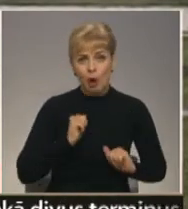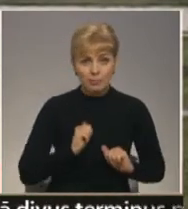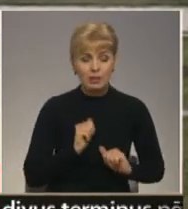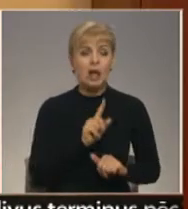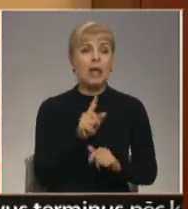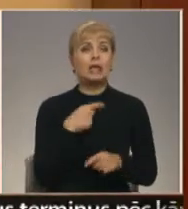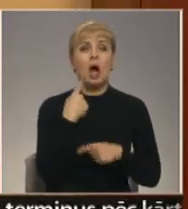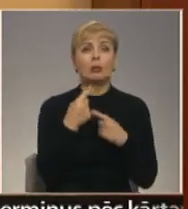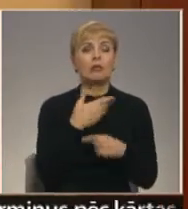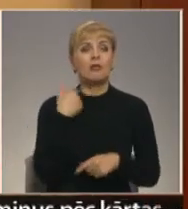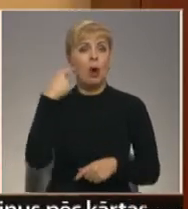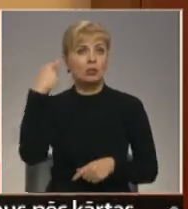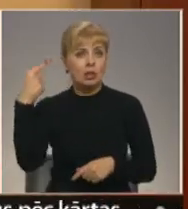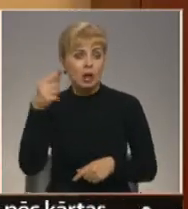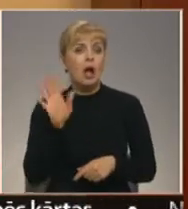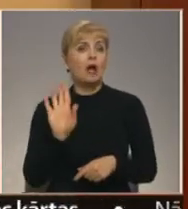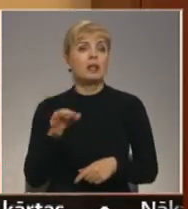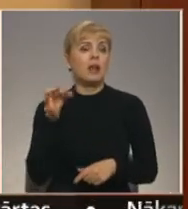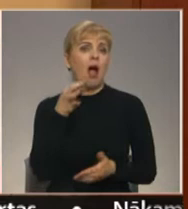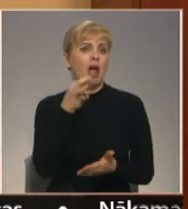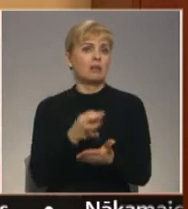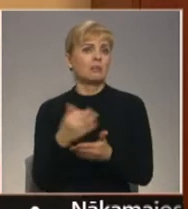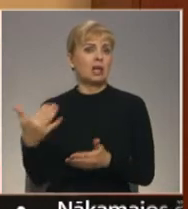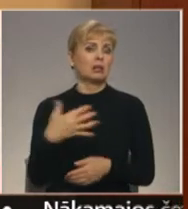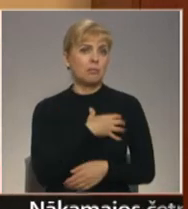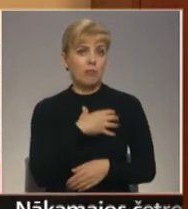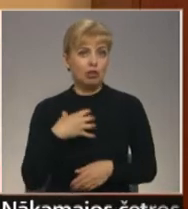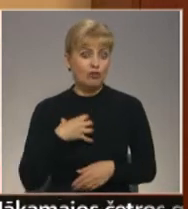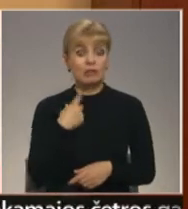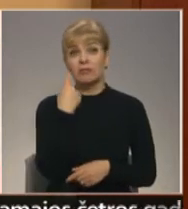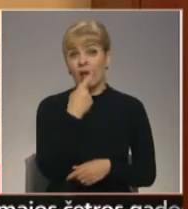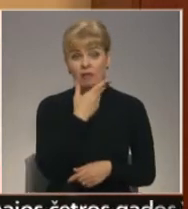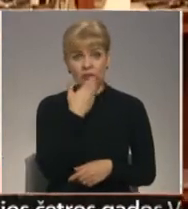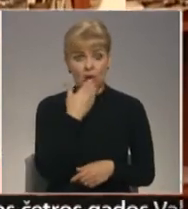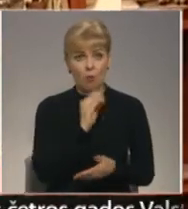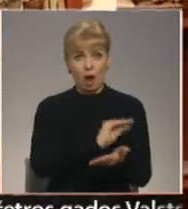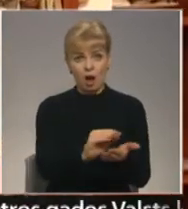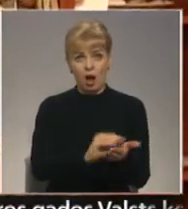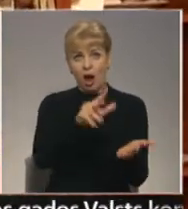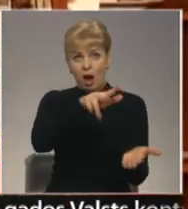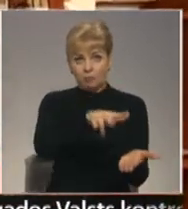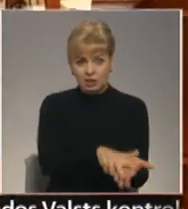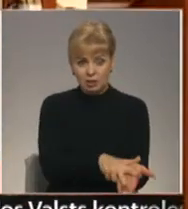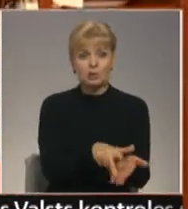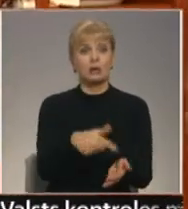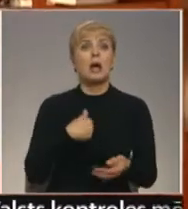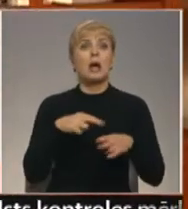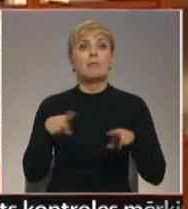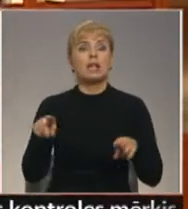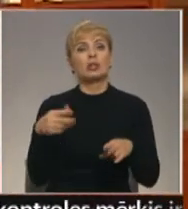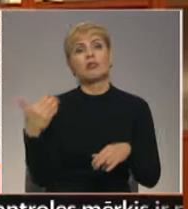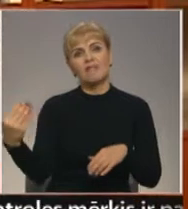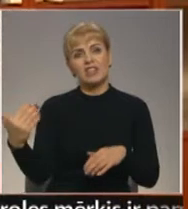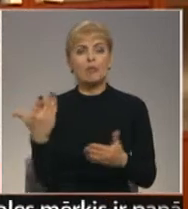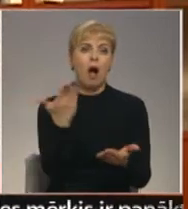ka nav tik traki, viss paliek pašvaldības rokās, bet neviens to rakstiski nav apstiprinājis. Mums šī ministrijas